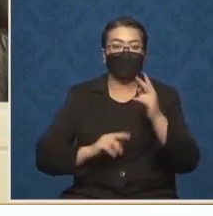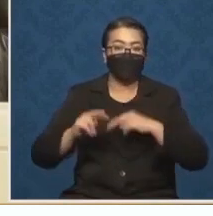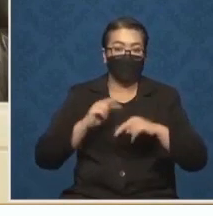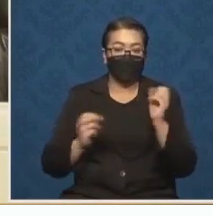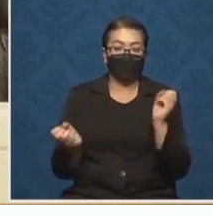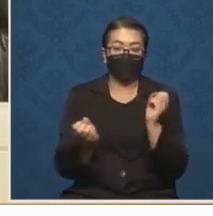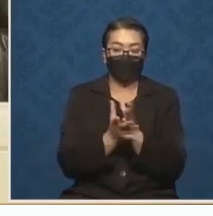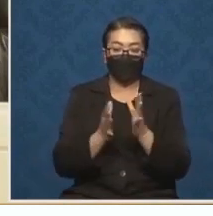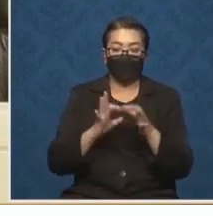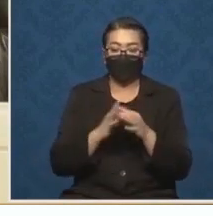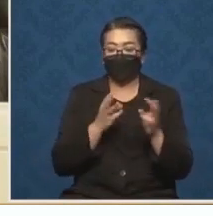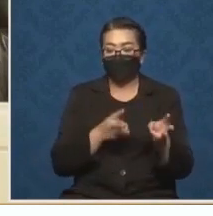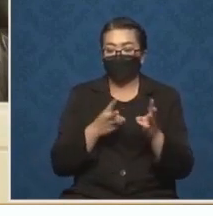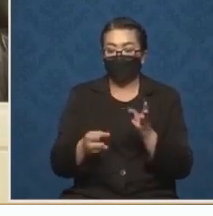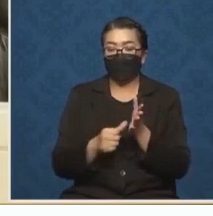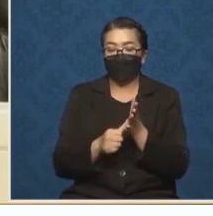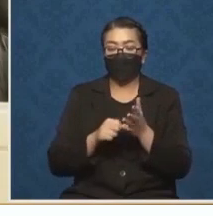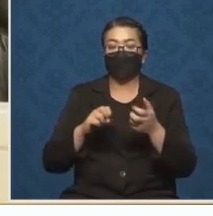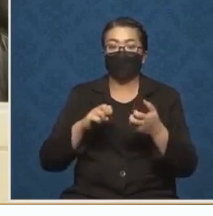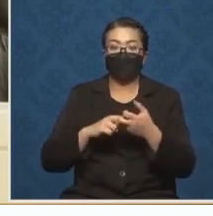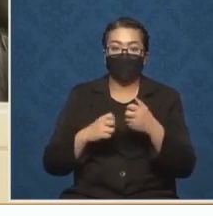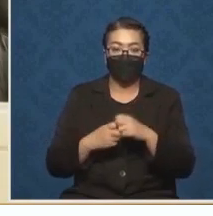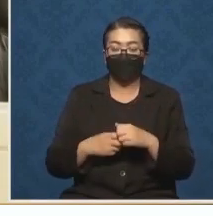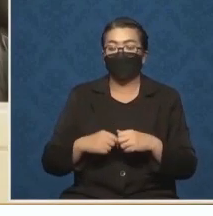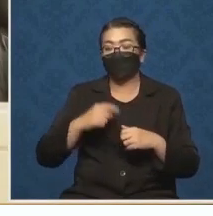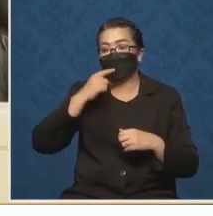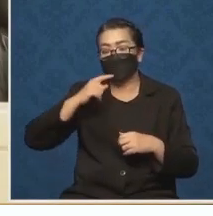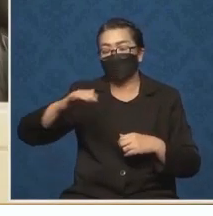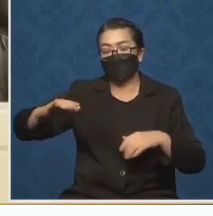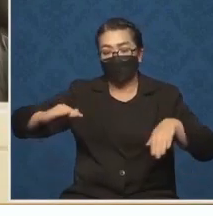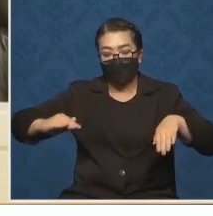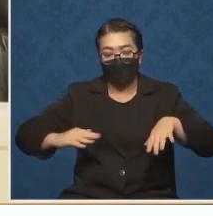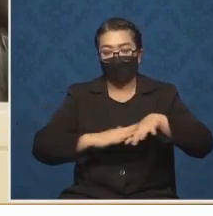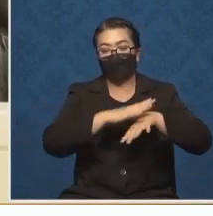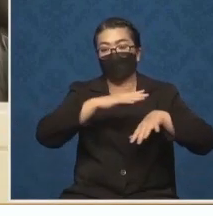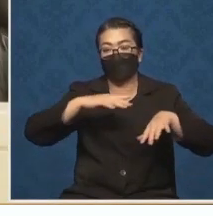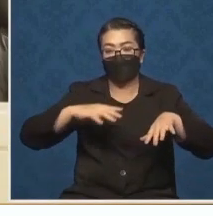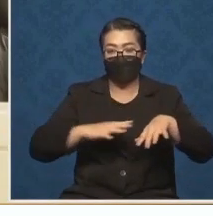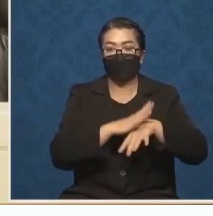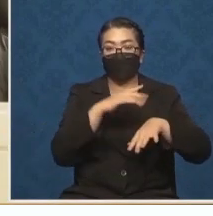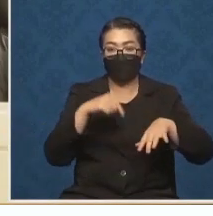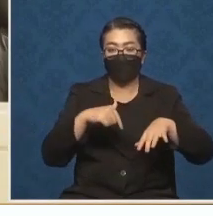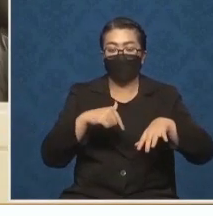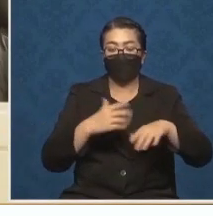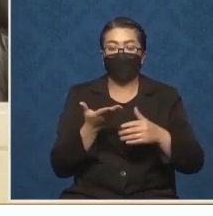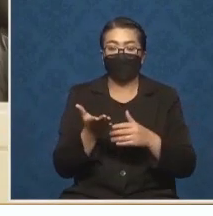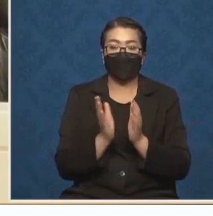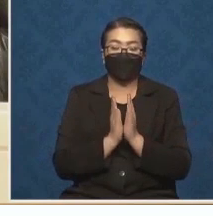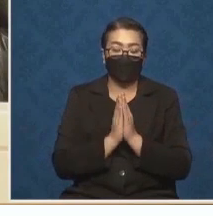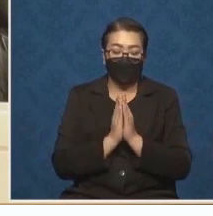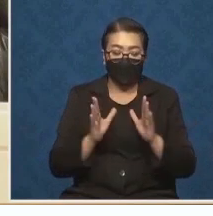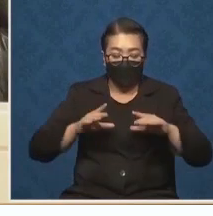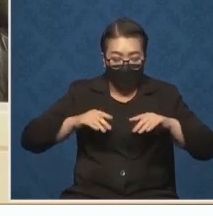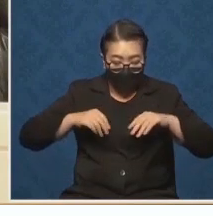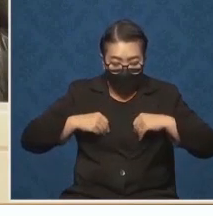ผลกระทบและแนวทางแก้ไขปัญหาการกัดเซาะชายฝั่งทะเลไทยอย่างยั่งยืนต้องขอกราบน้อมรับ